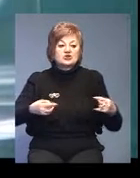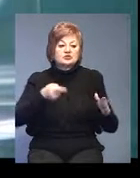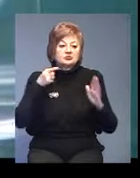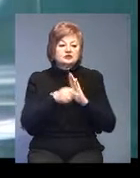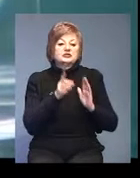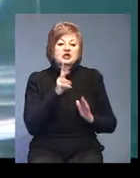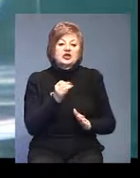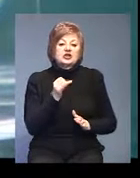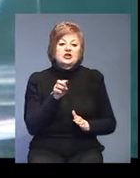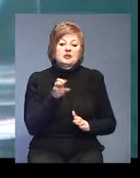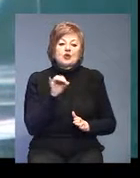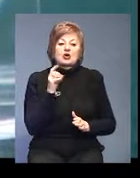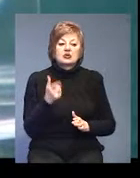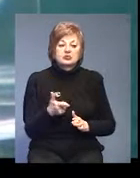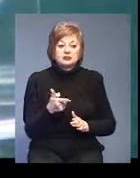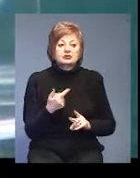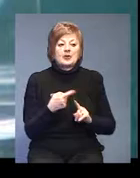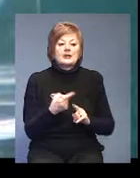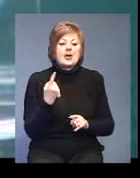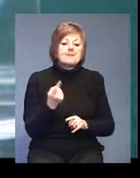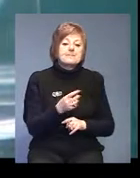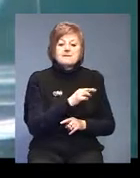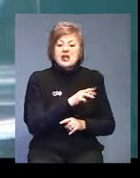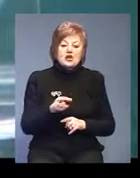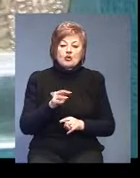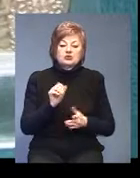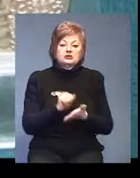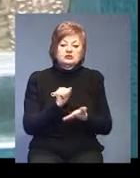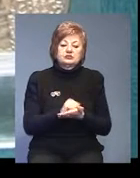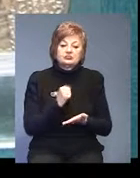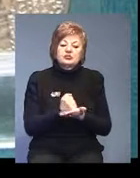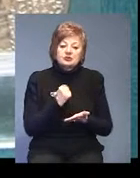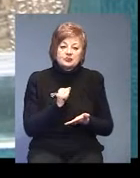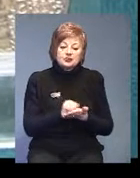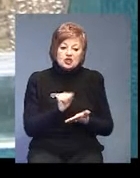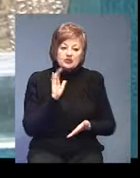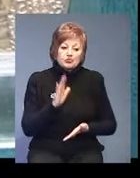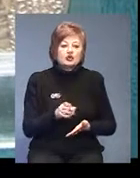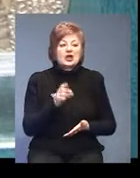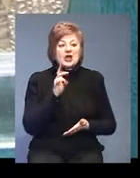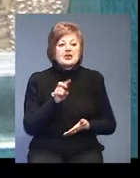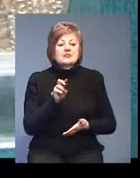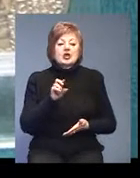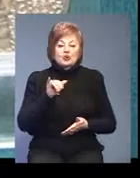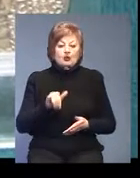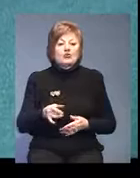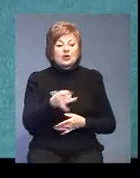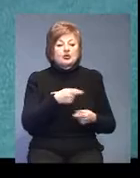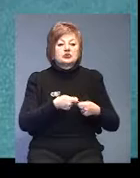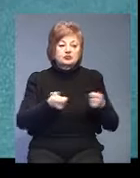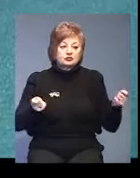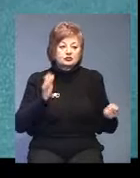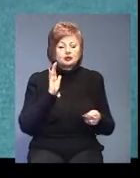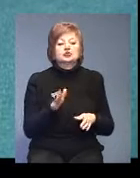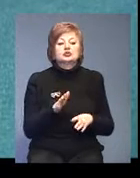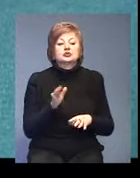«Кіборг». Монету запровадять в обіг мільйонним тиражем. Продаватимуть її підрозділи НБУ в регіонах, а також два держбанки